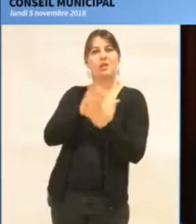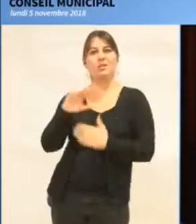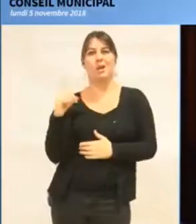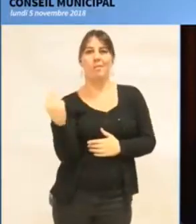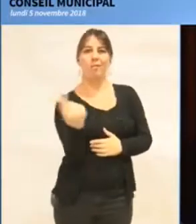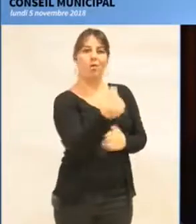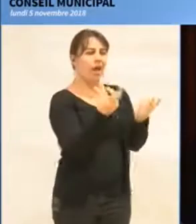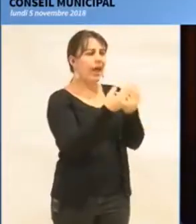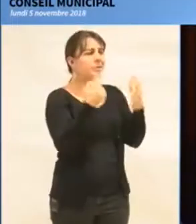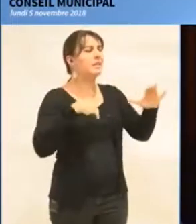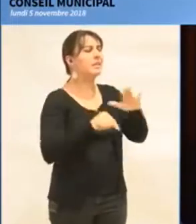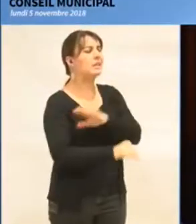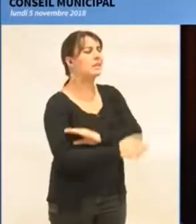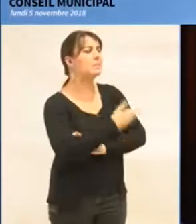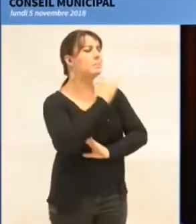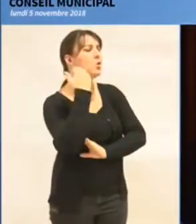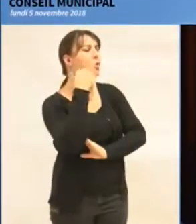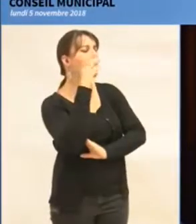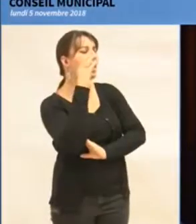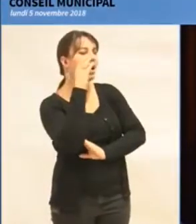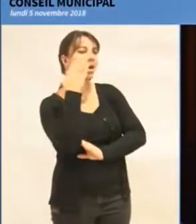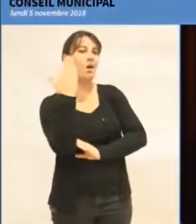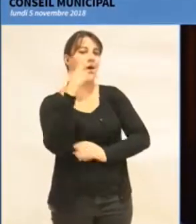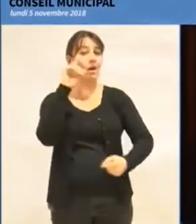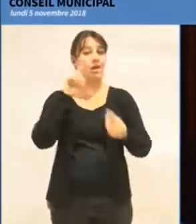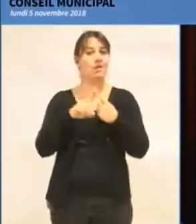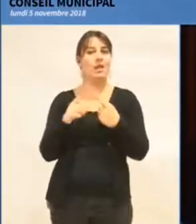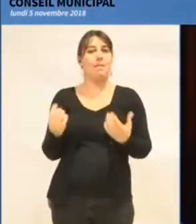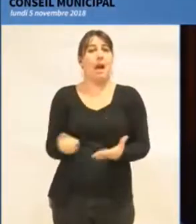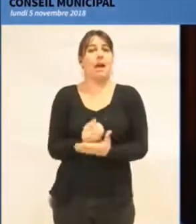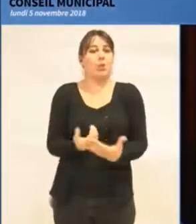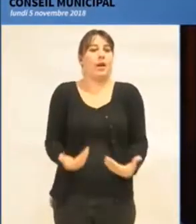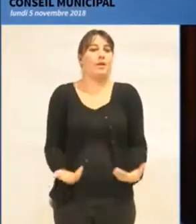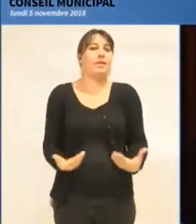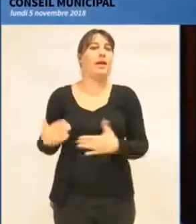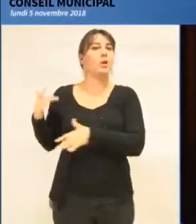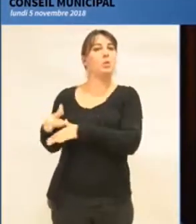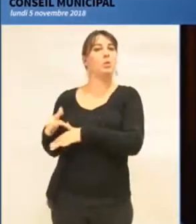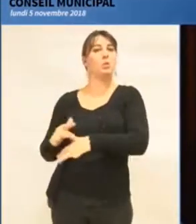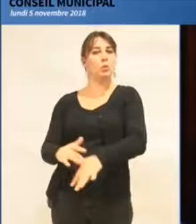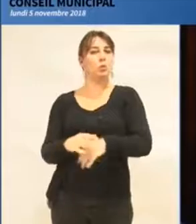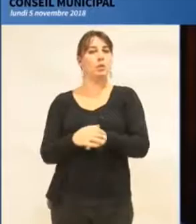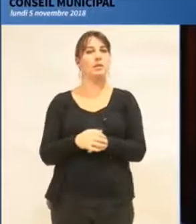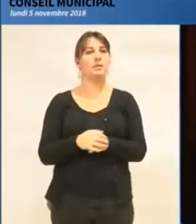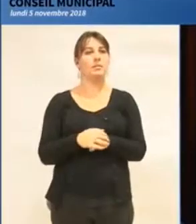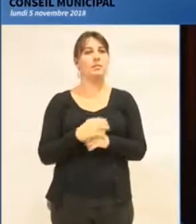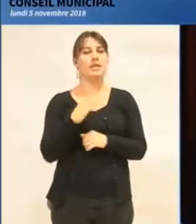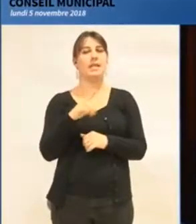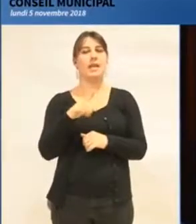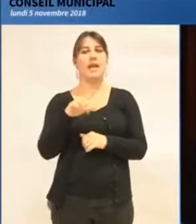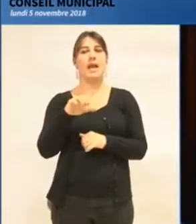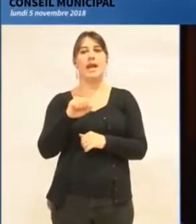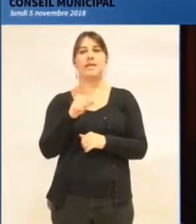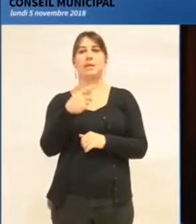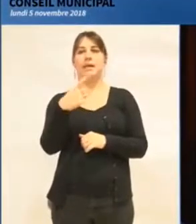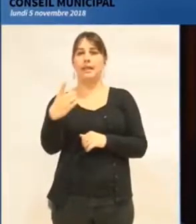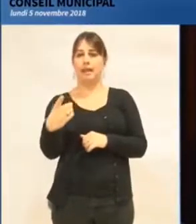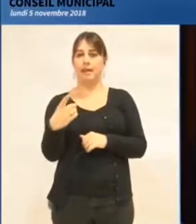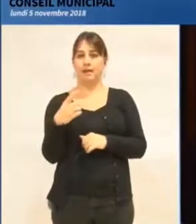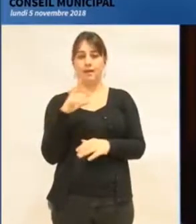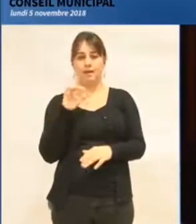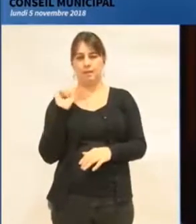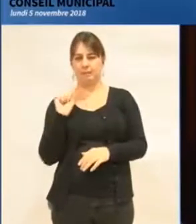partenaires sur les sujets d'actualité que vous comptiez porter. Et sur les CLSPD en particulier, je vous ai